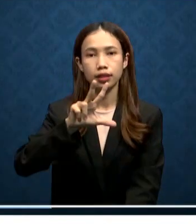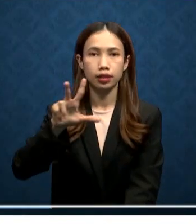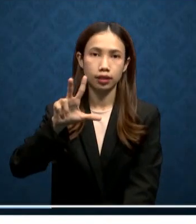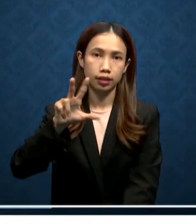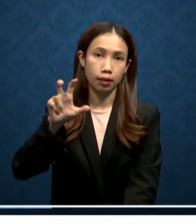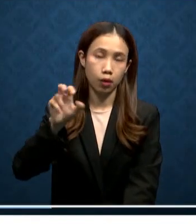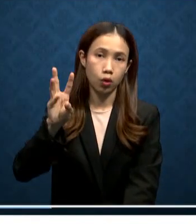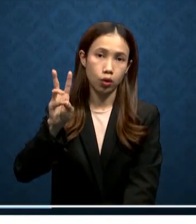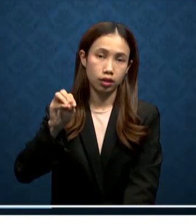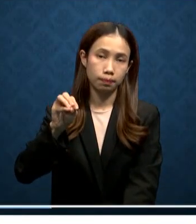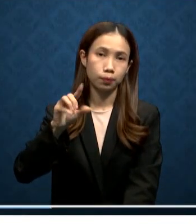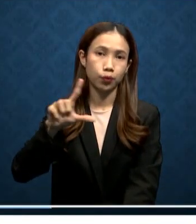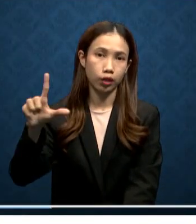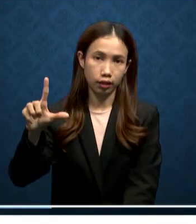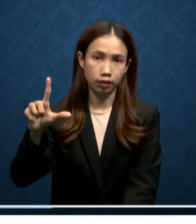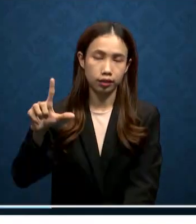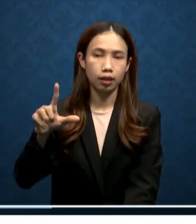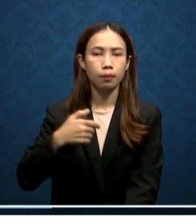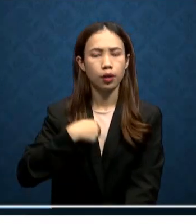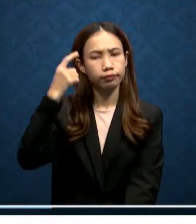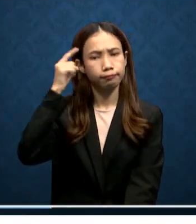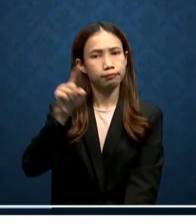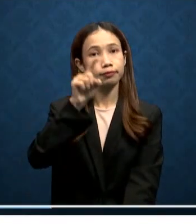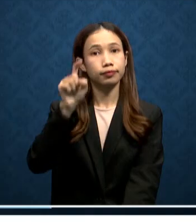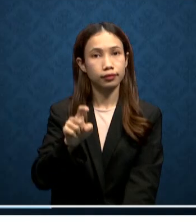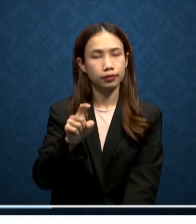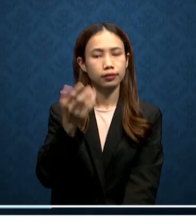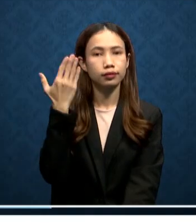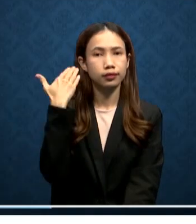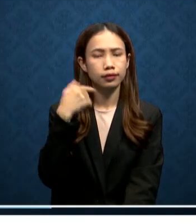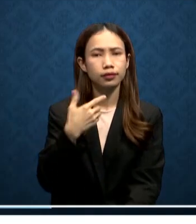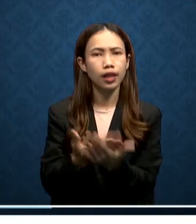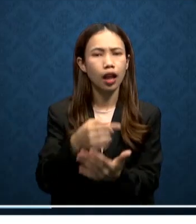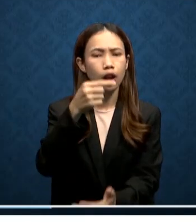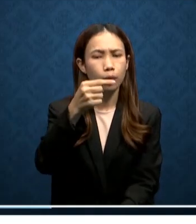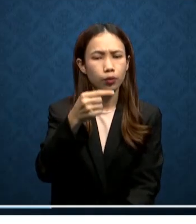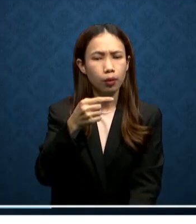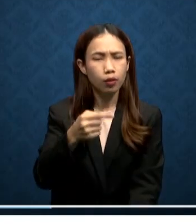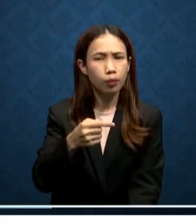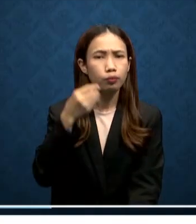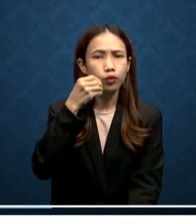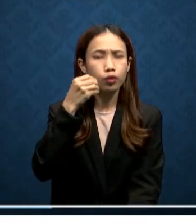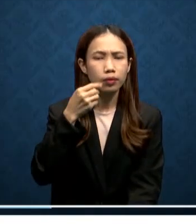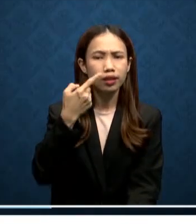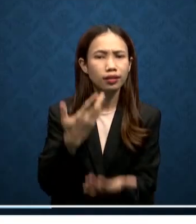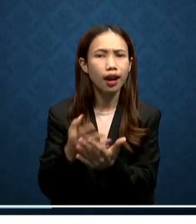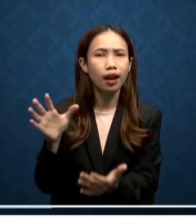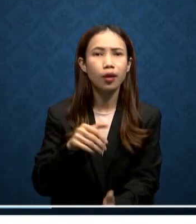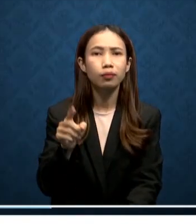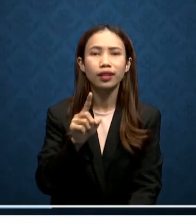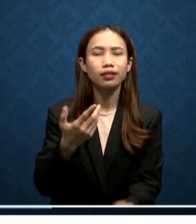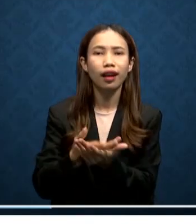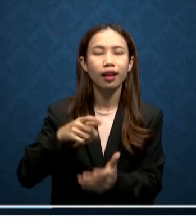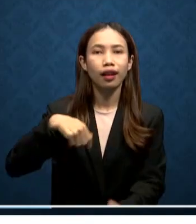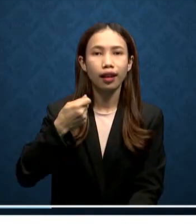360กว่าล้านซึ่งผมก็เคยตั้งข้อสังเกตว่าเอ๊ติดลบทุกปีแล้วท่านเอาเงินที่ไหนมาใช้จ่ายนะ